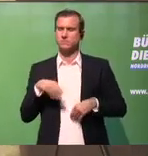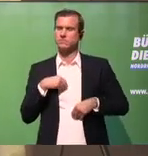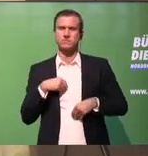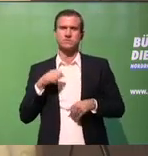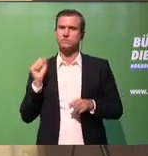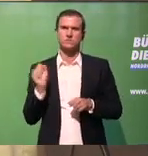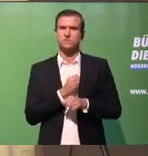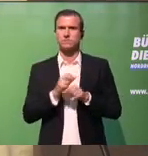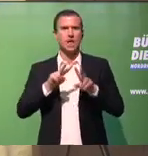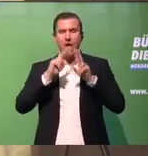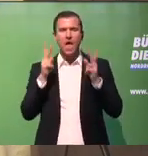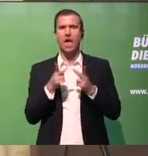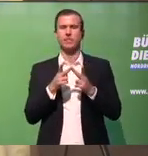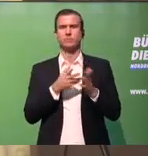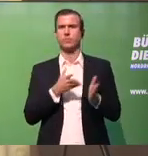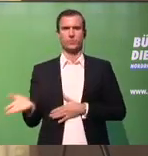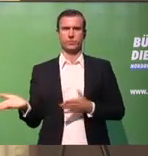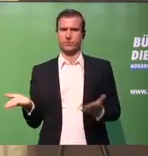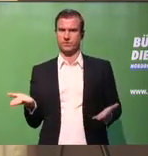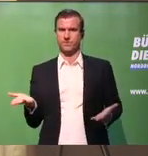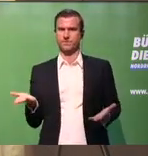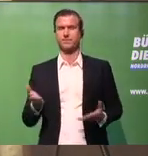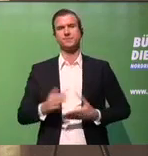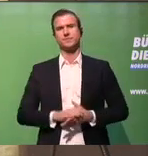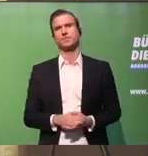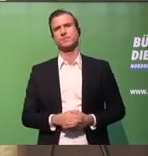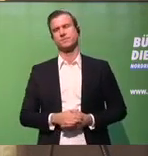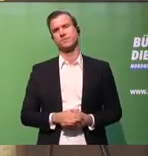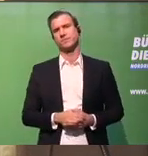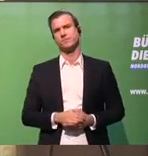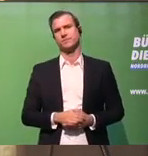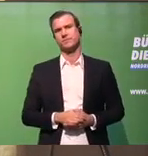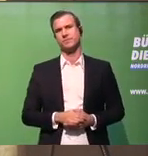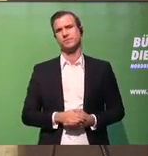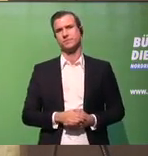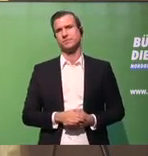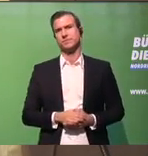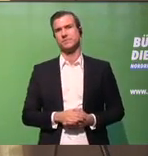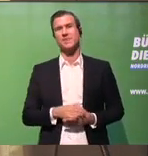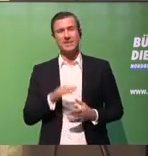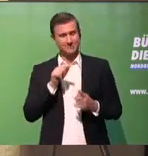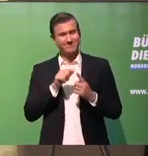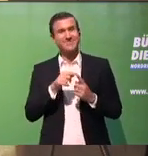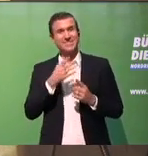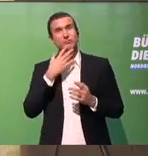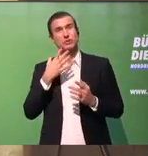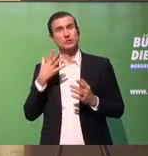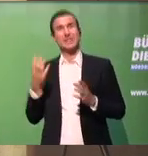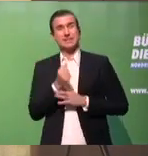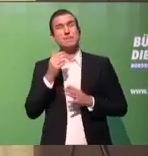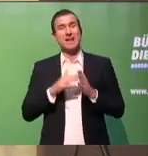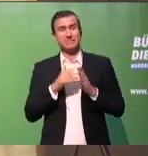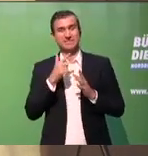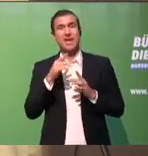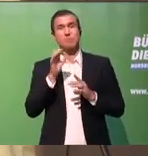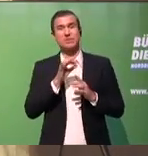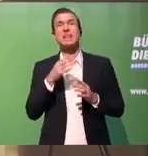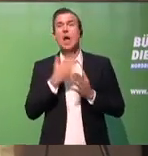können wir nicht ertragen, kann diese Erde nicht ertragen. Nun aber, um das wirklich zu erreichen, müssen wir die Klimapolitik, auch